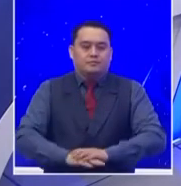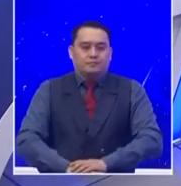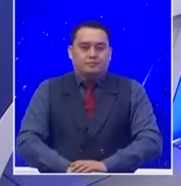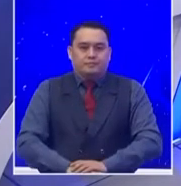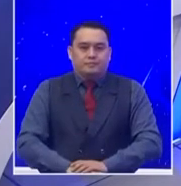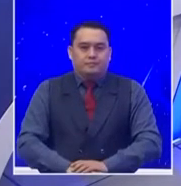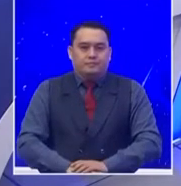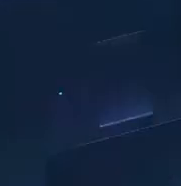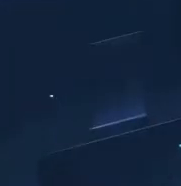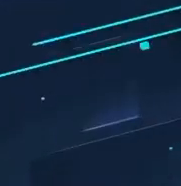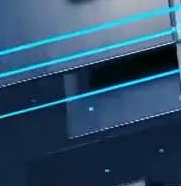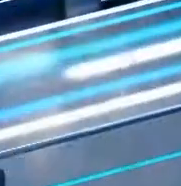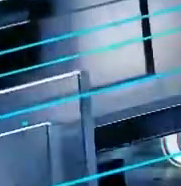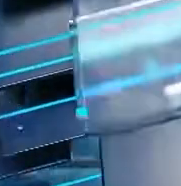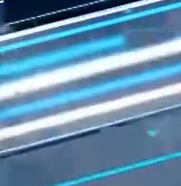важном.